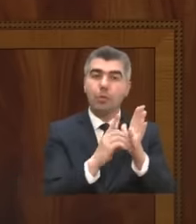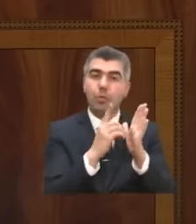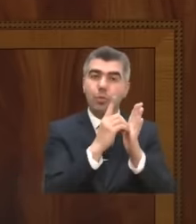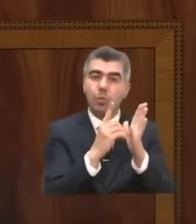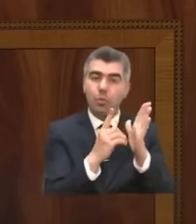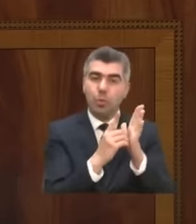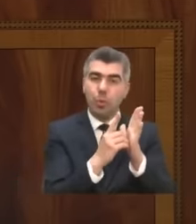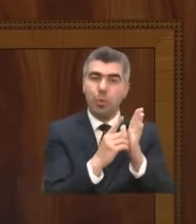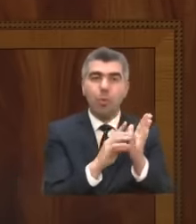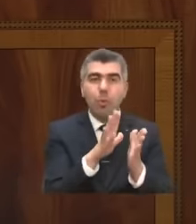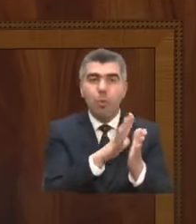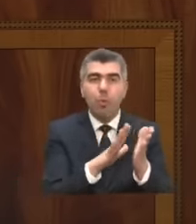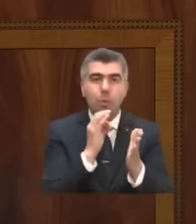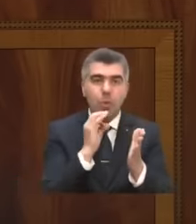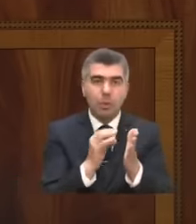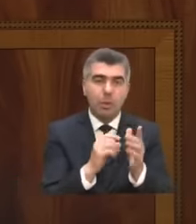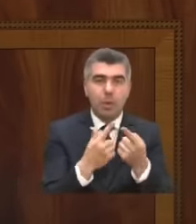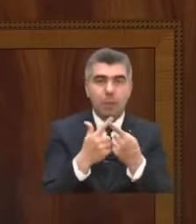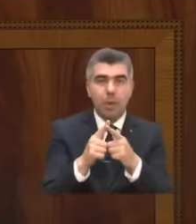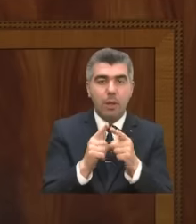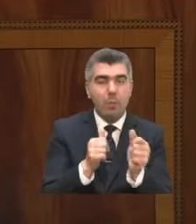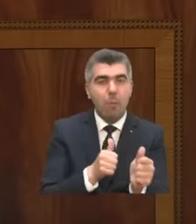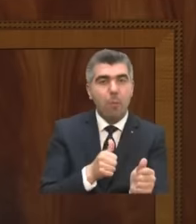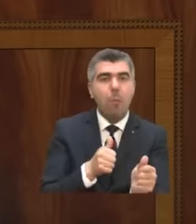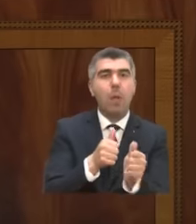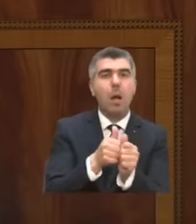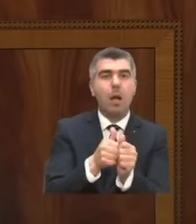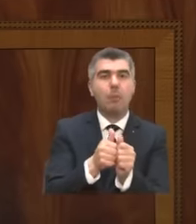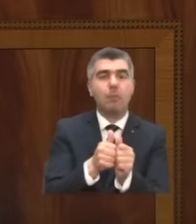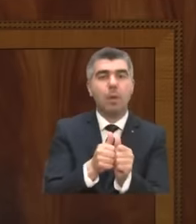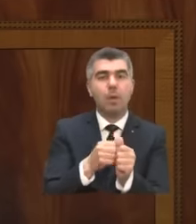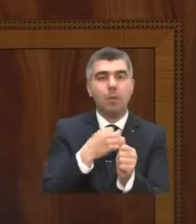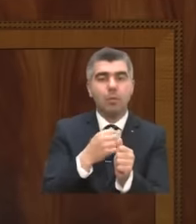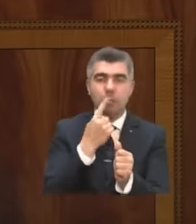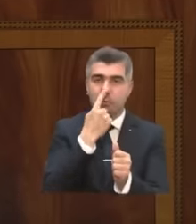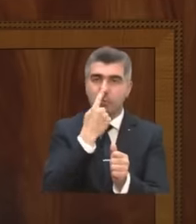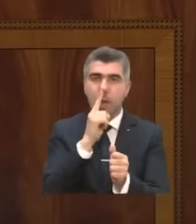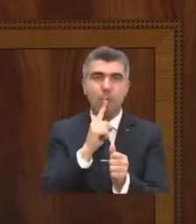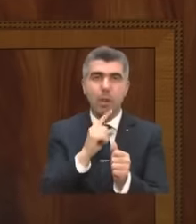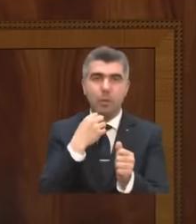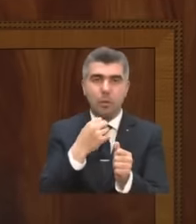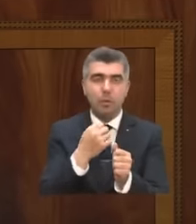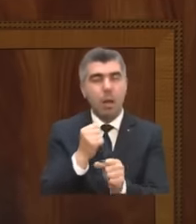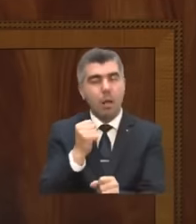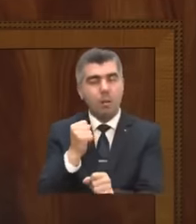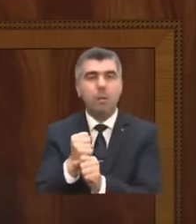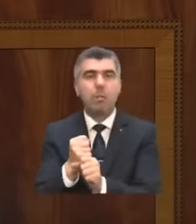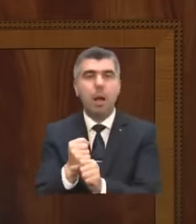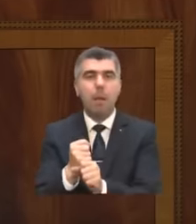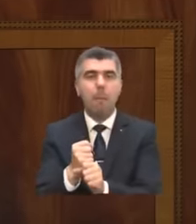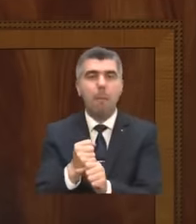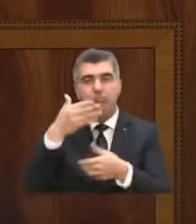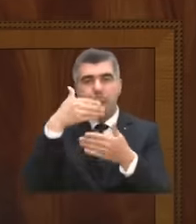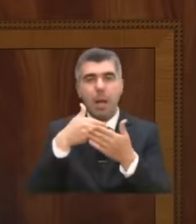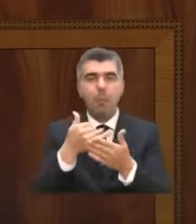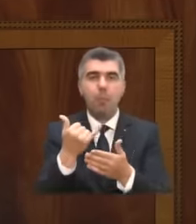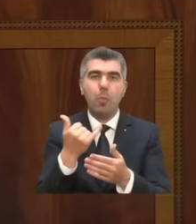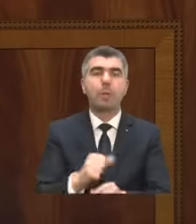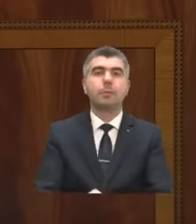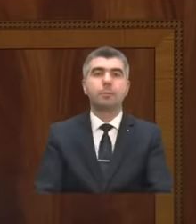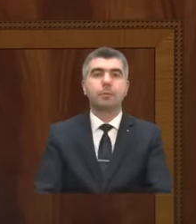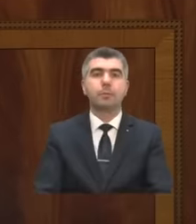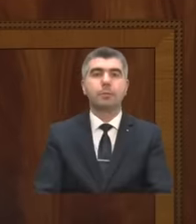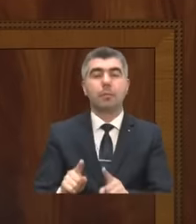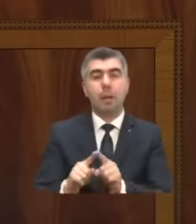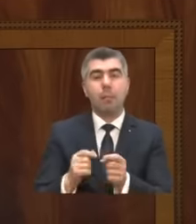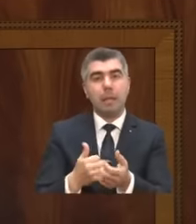الكرامه الى فرص واوراش ومواكبه ومواكبه. المغاربه ما بغاوش فرصه، بغاو حقهم في الشغل. السيد رئيس الحكومة، الطامة الكبرى هي